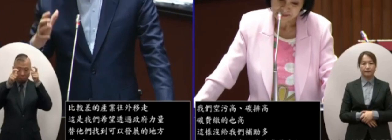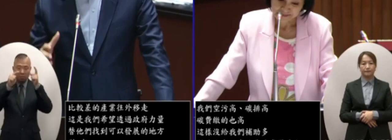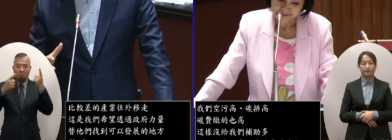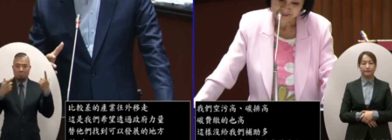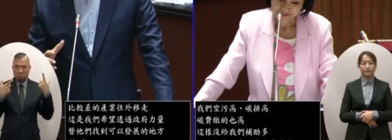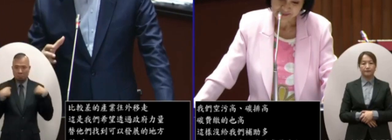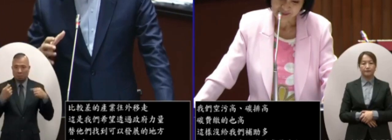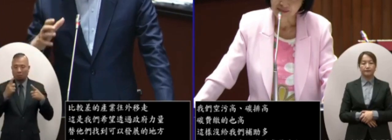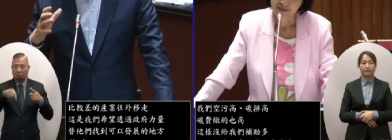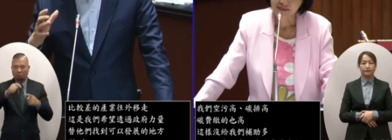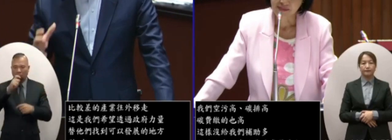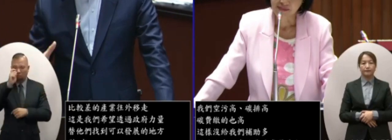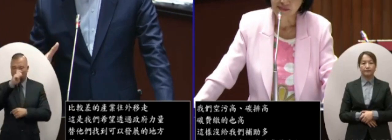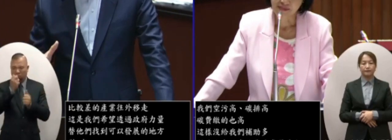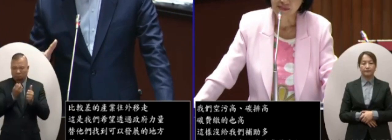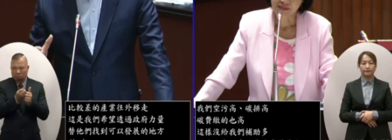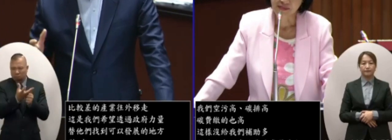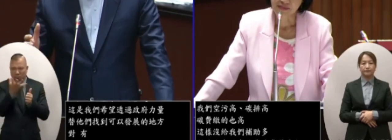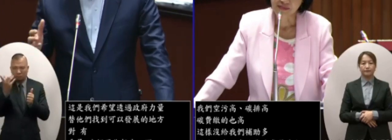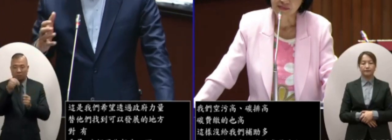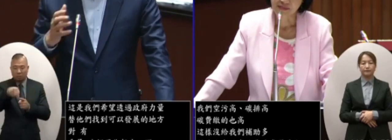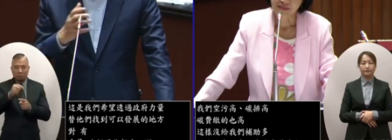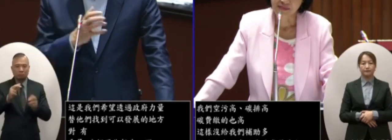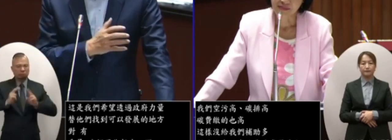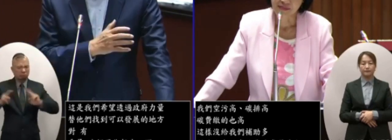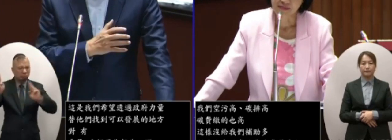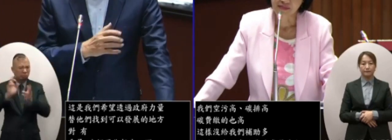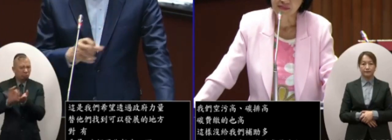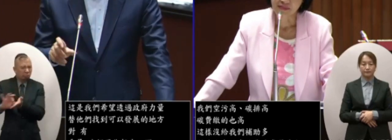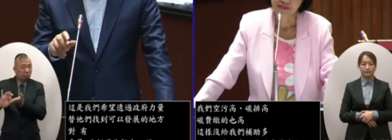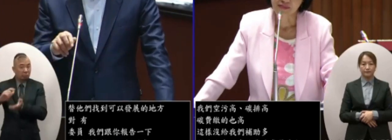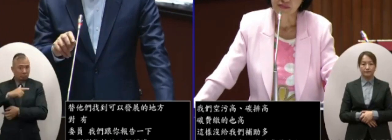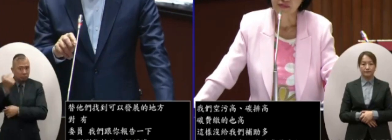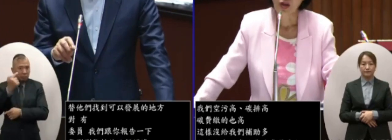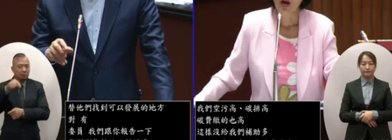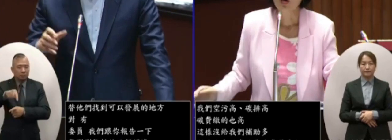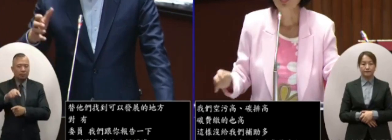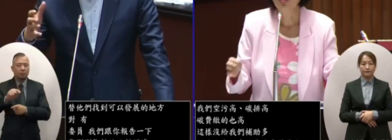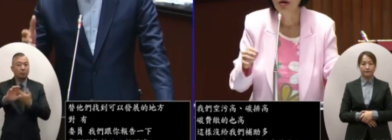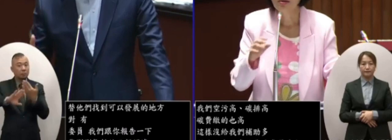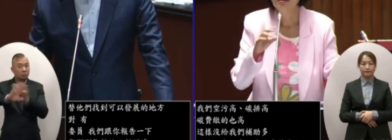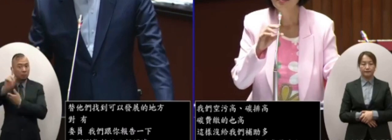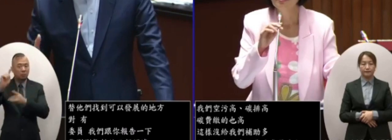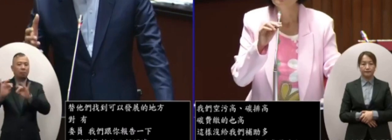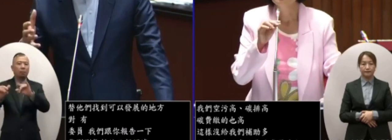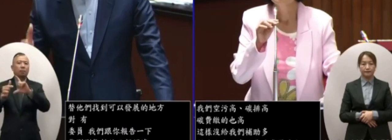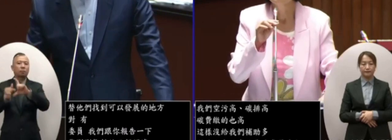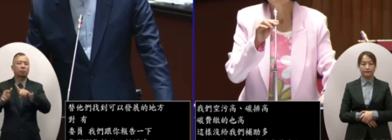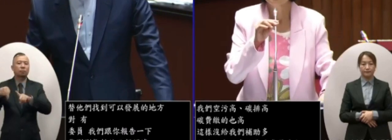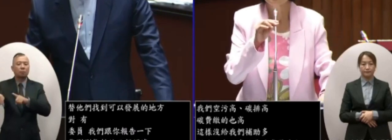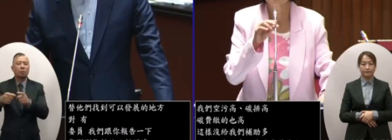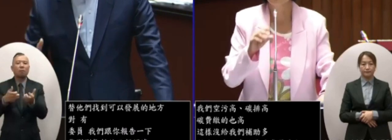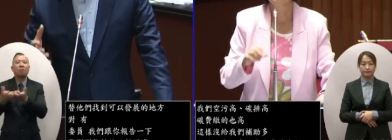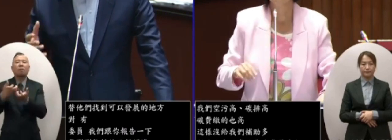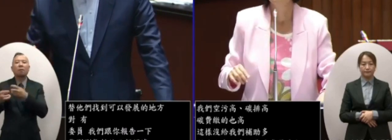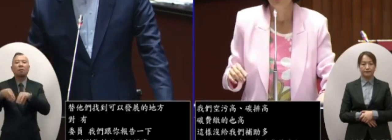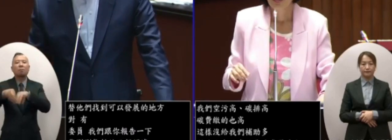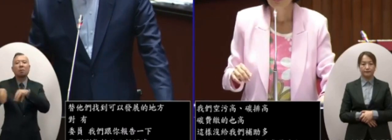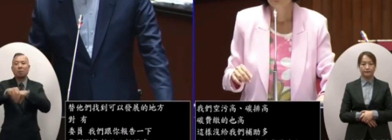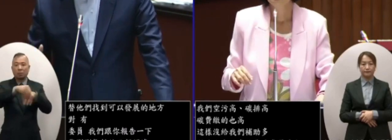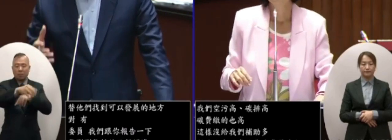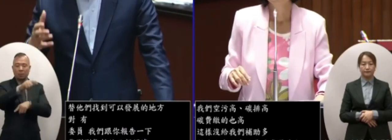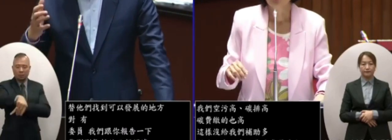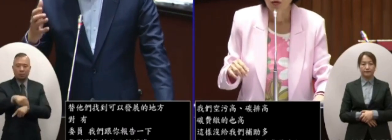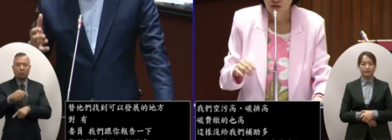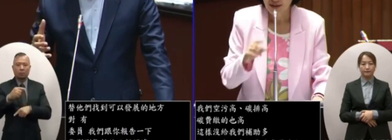方、电高的地方，把它移到其他的地区，让高雄在原来的地方可以高质化，做一